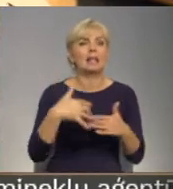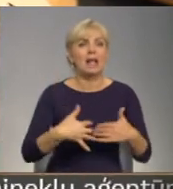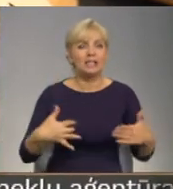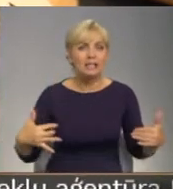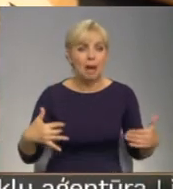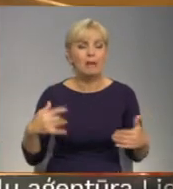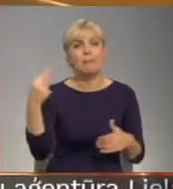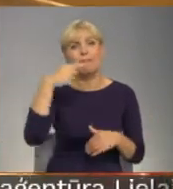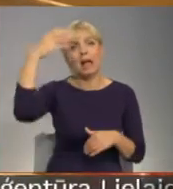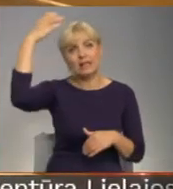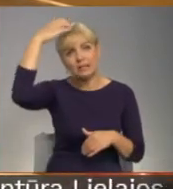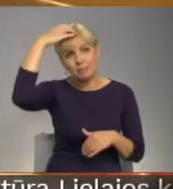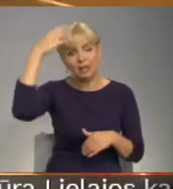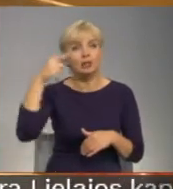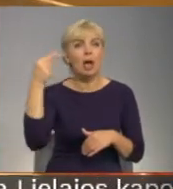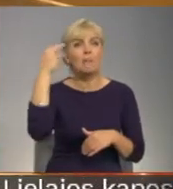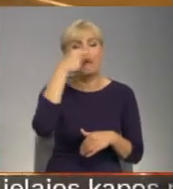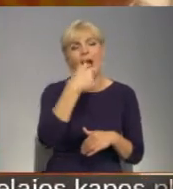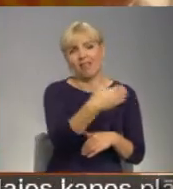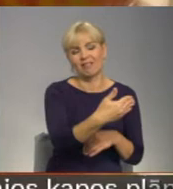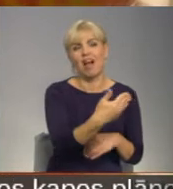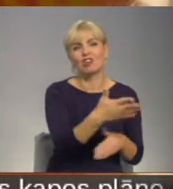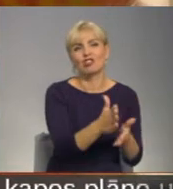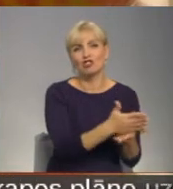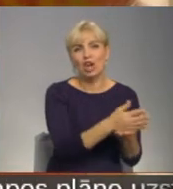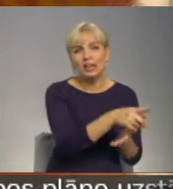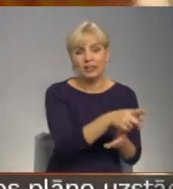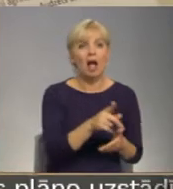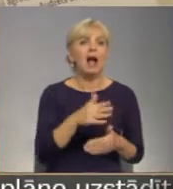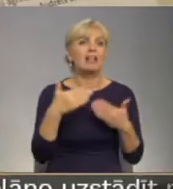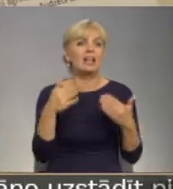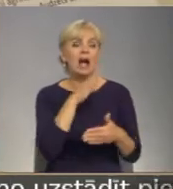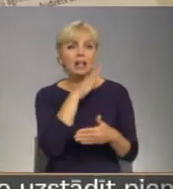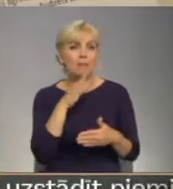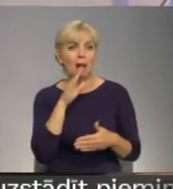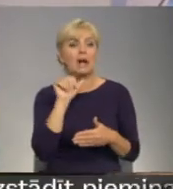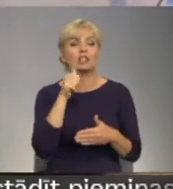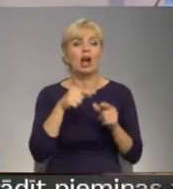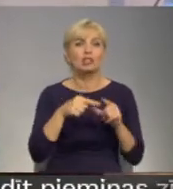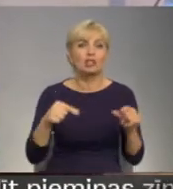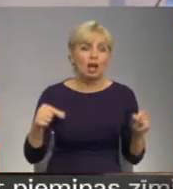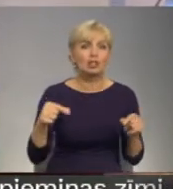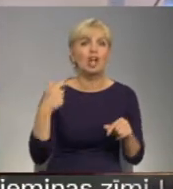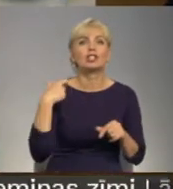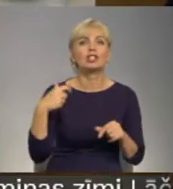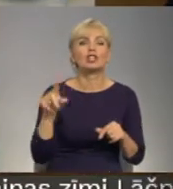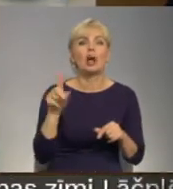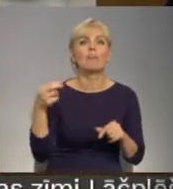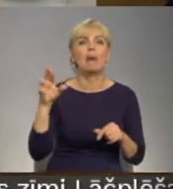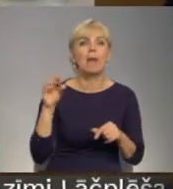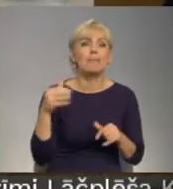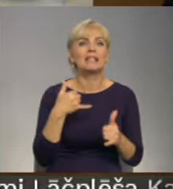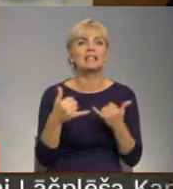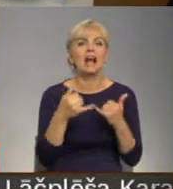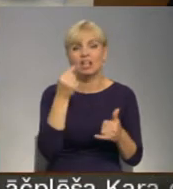melnais princis ir no melno tomātu klāsta, bet lielā mamma, zaļais cīsiņš, seržants pepers un